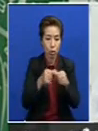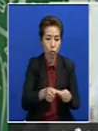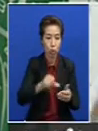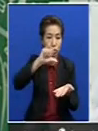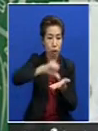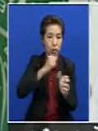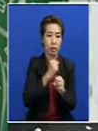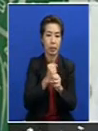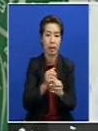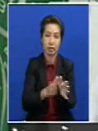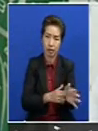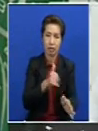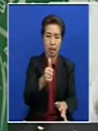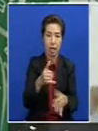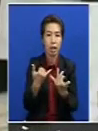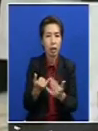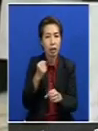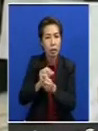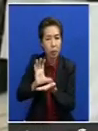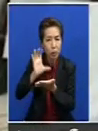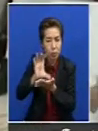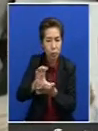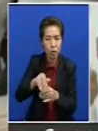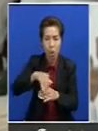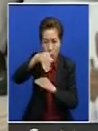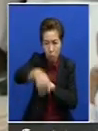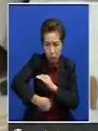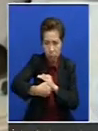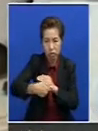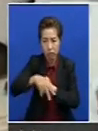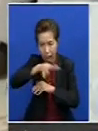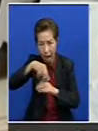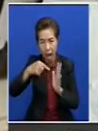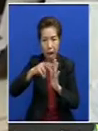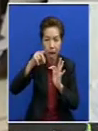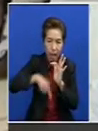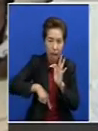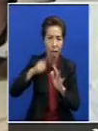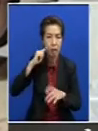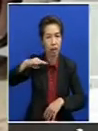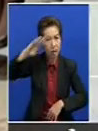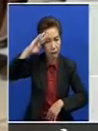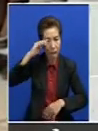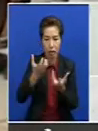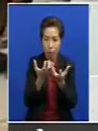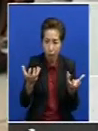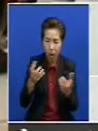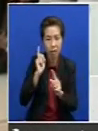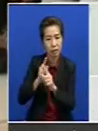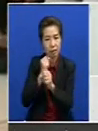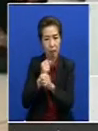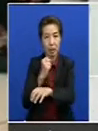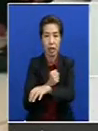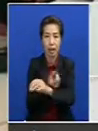ขึ้นรวมไปถึงมีการลงทุนในกิจการเหมืองแร่และขยายการผลิตอาวุธยุทโธปกรณ์ทางทหารและเพิ่มอัตราส่วนแรงงานด้วยค่